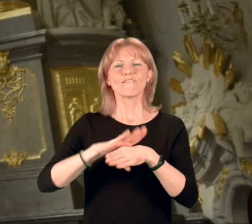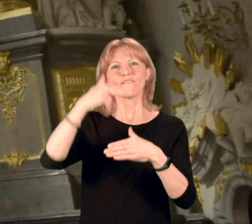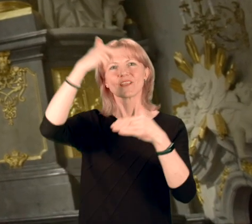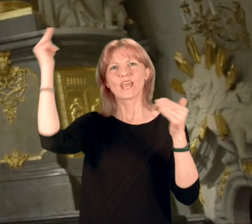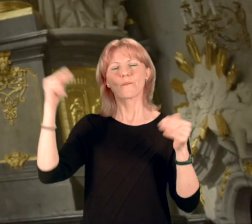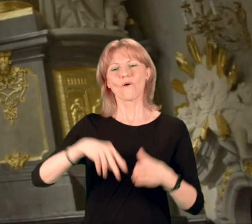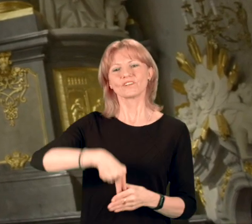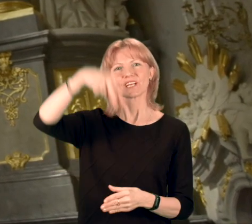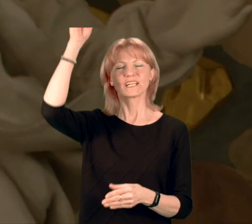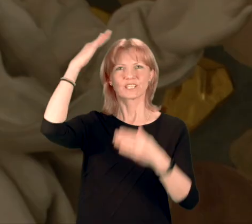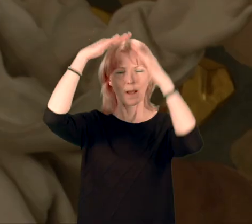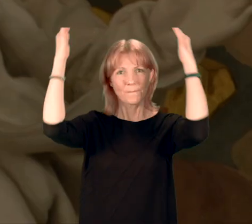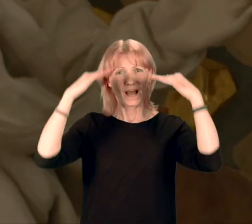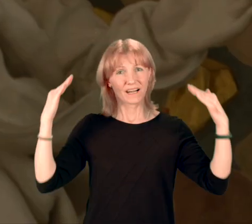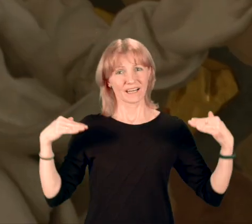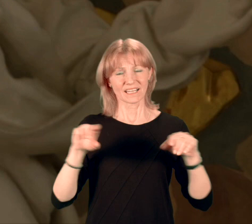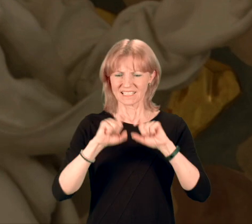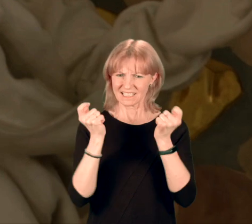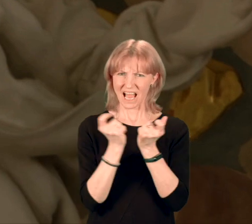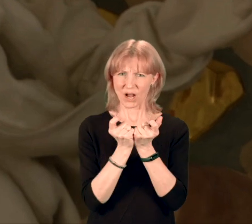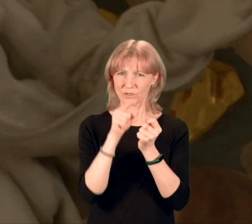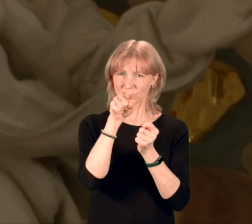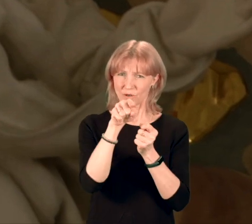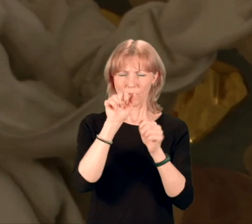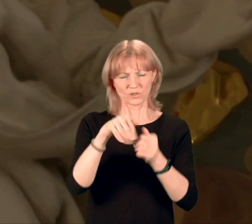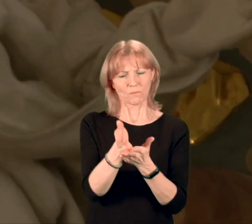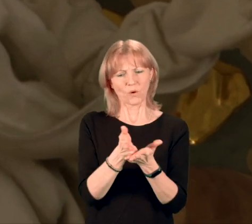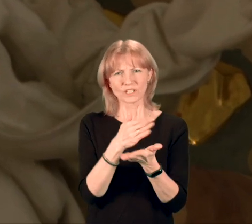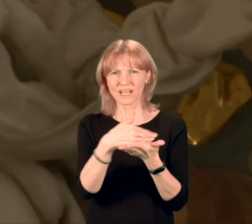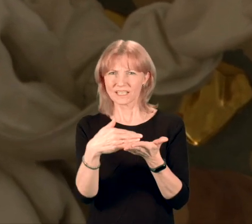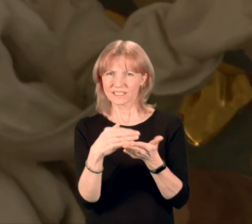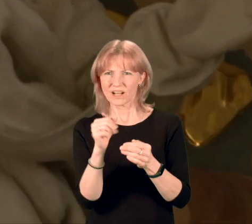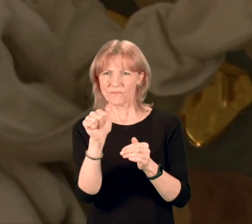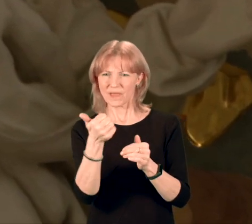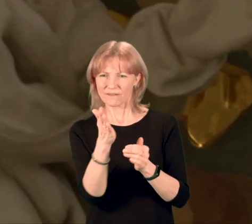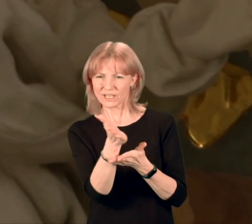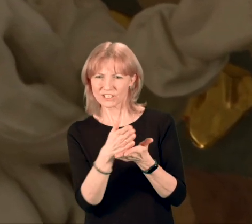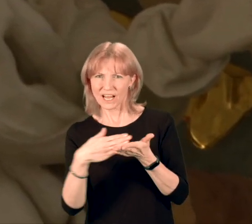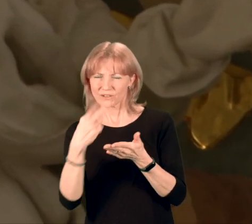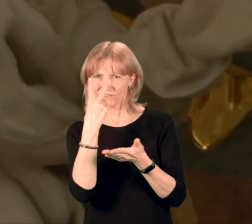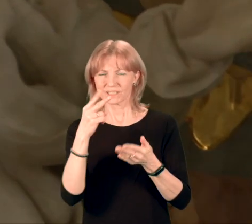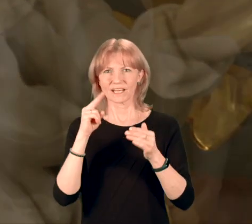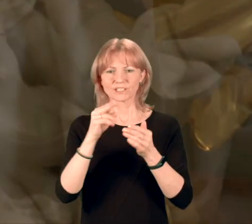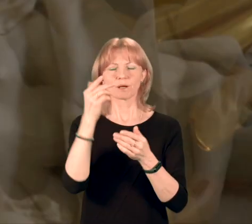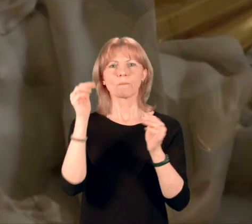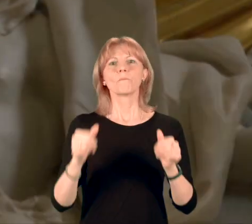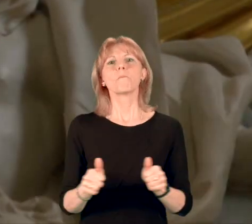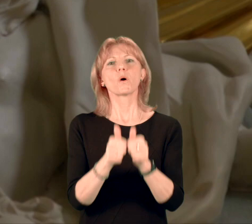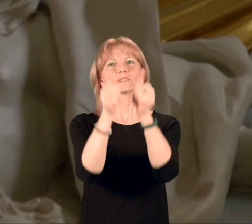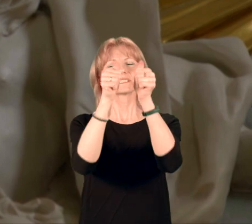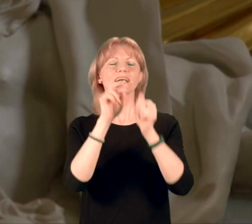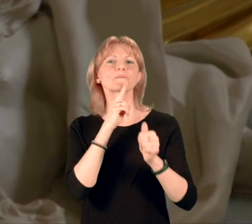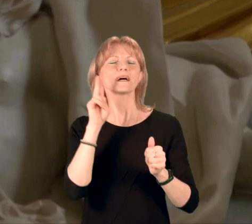podzielić na dwie główne strefy. W centrum widzimy postać Matki Bożej unoszonej przez aniołów do nieba. Natomiast w